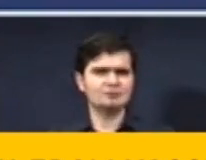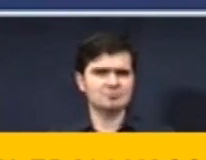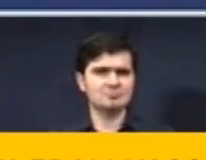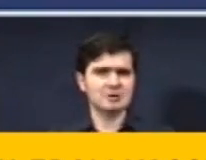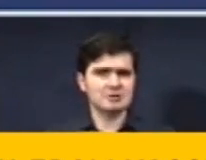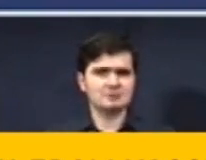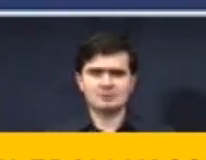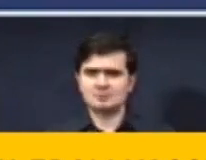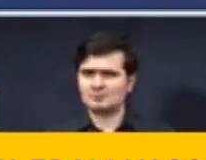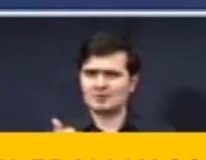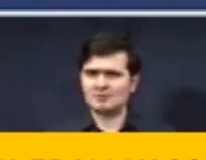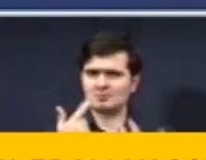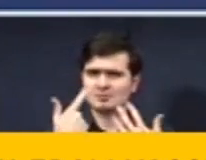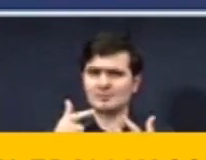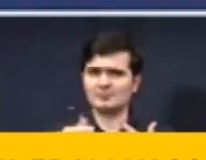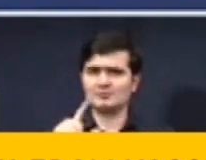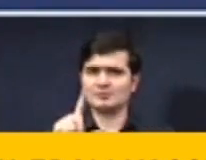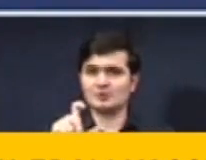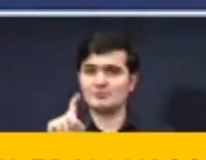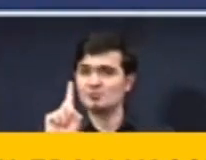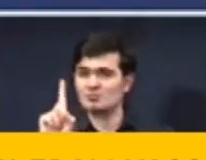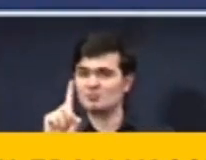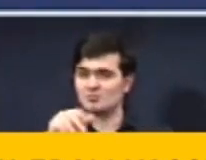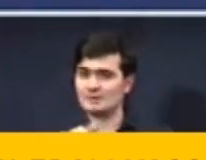implica activ în campania de vaccinare mai ales în mediul rural